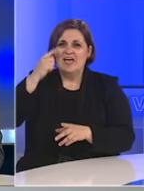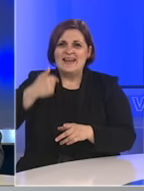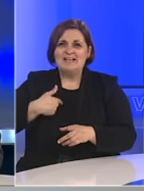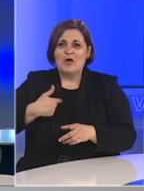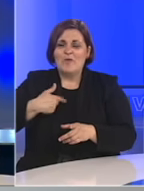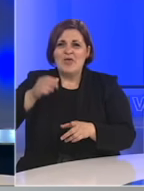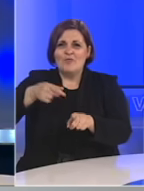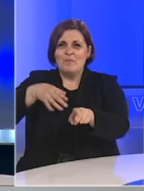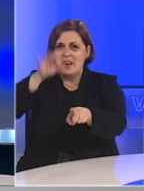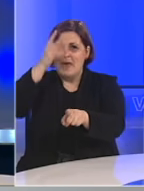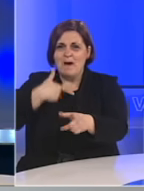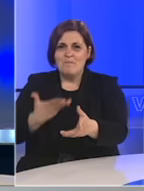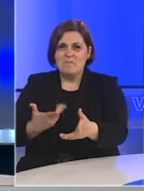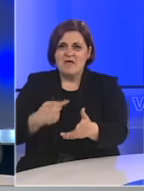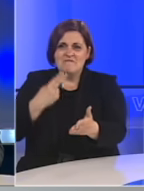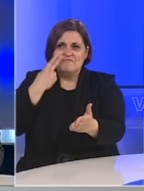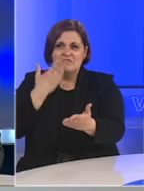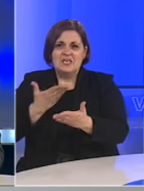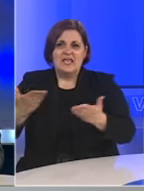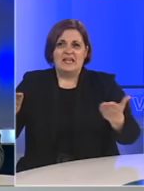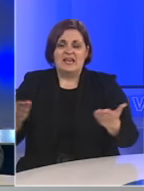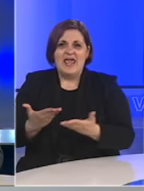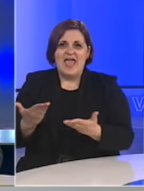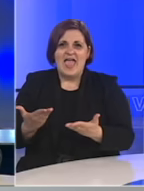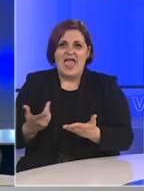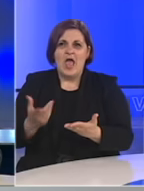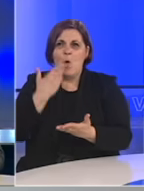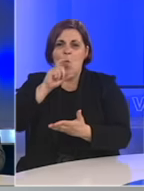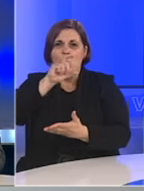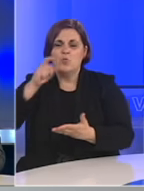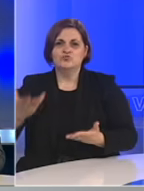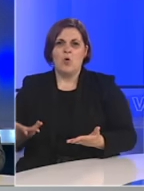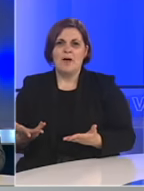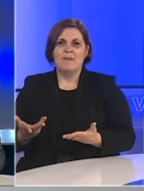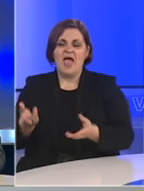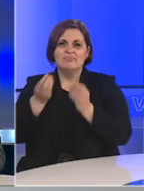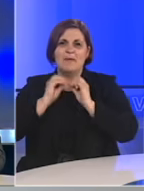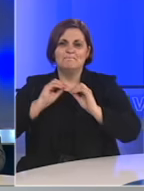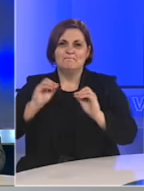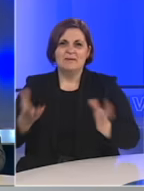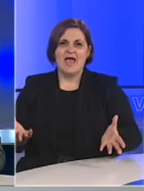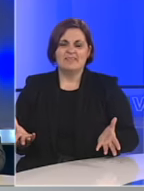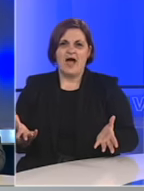laika vas vidi negdje u nekim školama gdje predajete